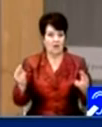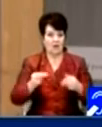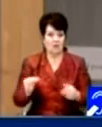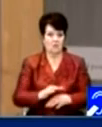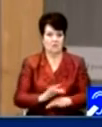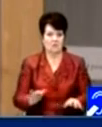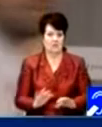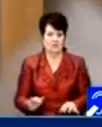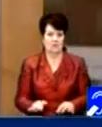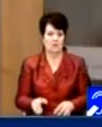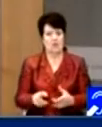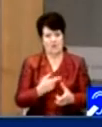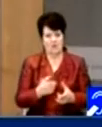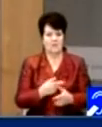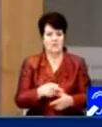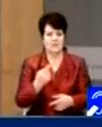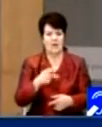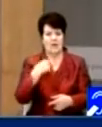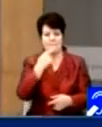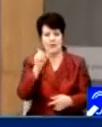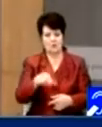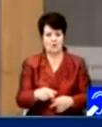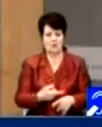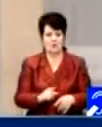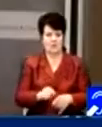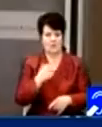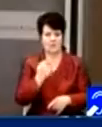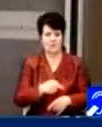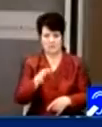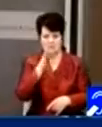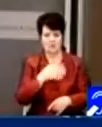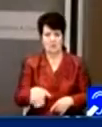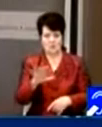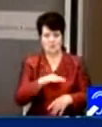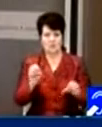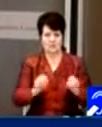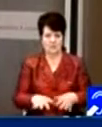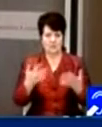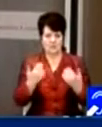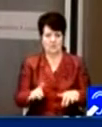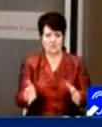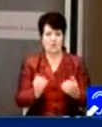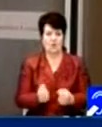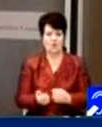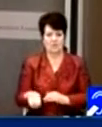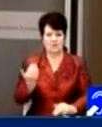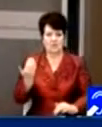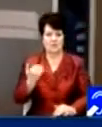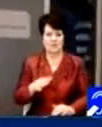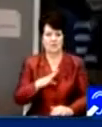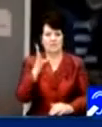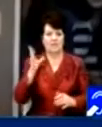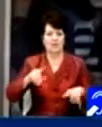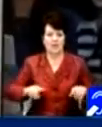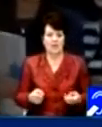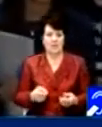bine, să nu influențeze anumite persoane. Păi da, acele persoane se găsesc tot în Chișinău. Toate deciziile deja sunt de mult luate. Ele sunt luate încă înainte de a fi arestat. Când